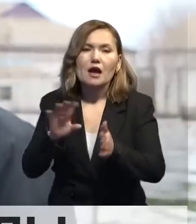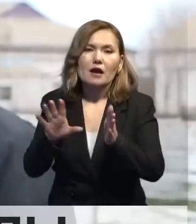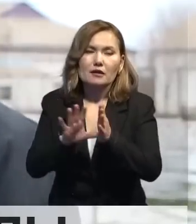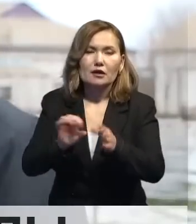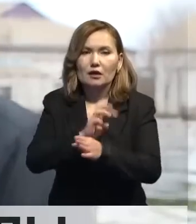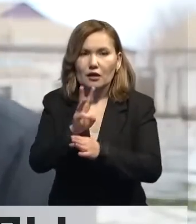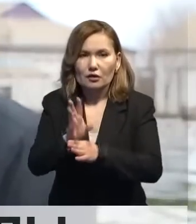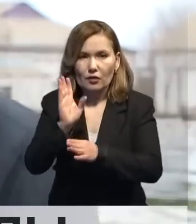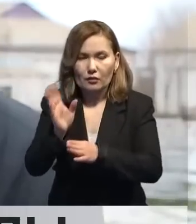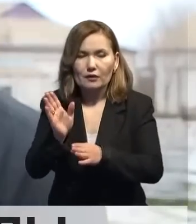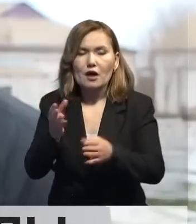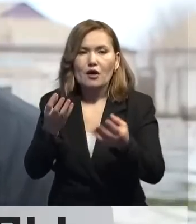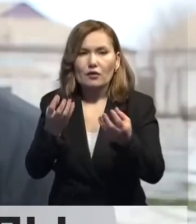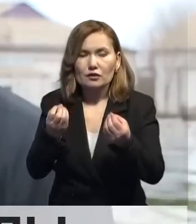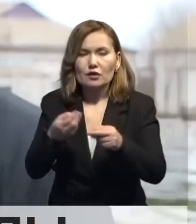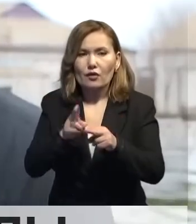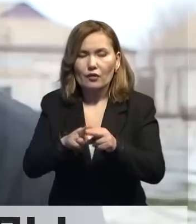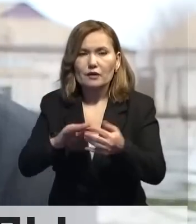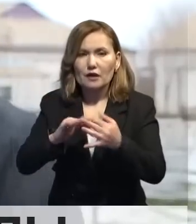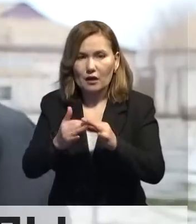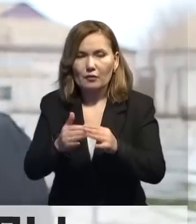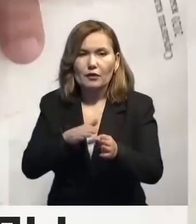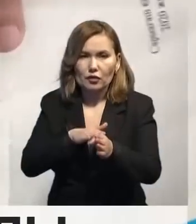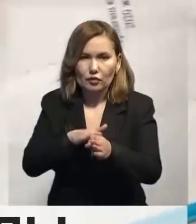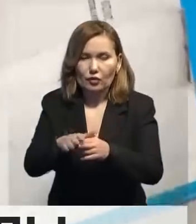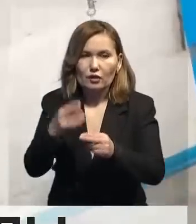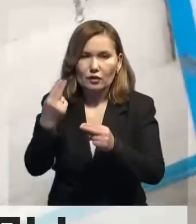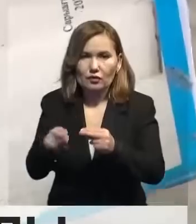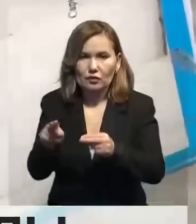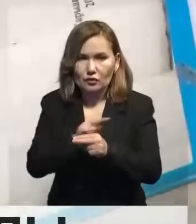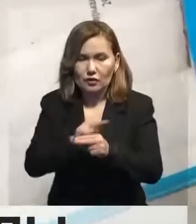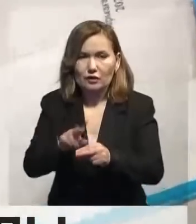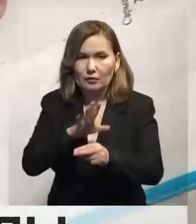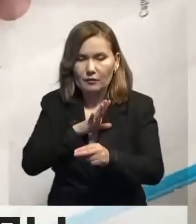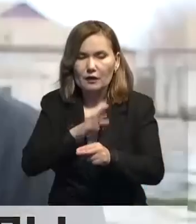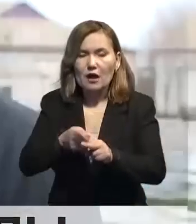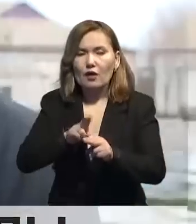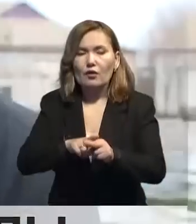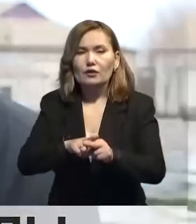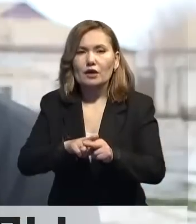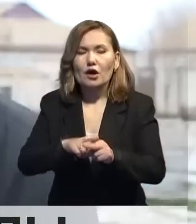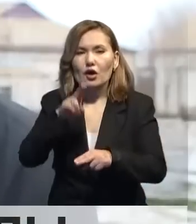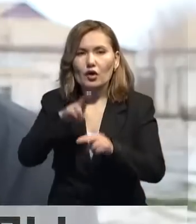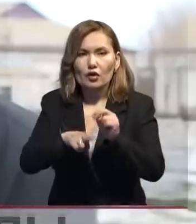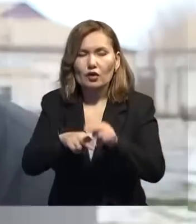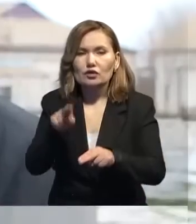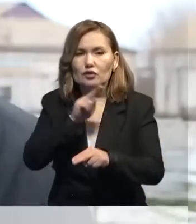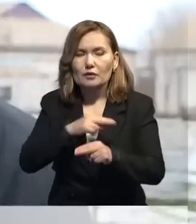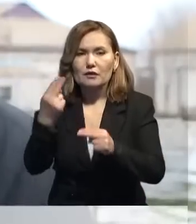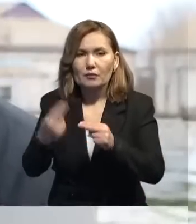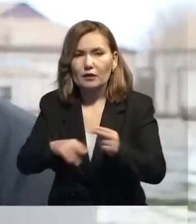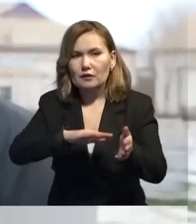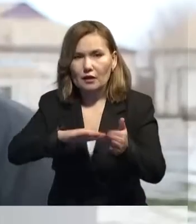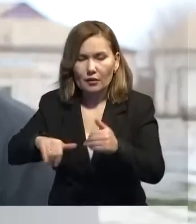жүргізіліп жатыр. Ал мынау жаңа 2 объектіміз толығымен аяқталып отыр. Құрылыс жұмыстарын бітіріп, нысанды оңтүстік жарық